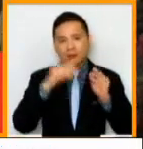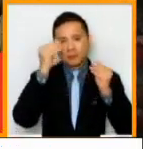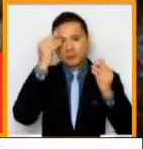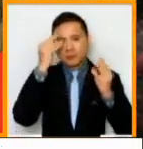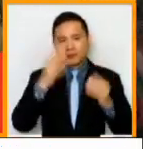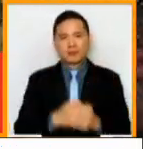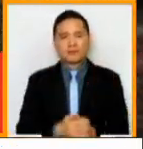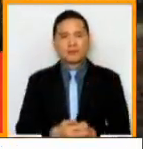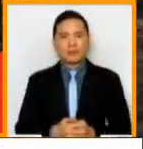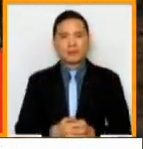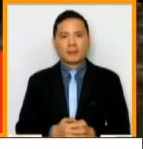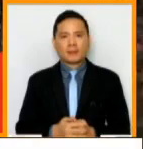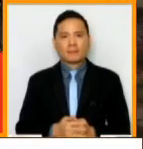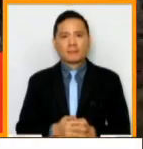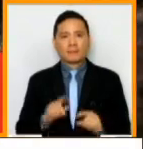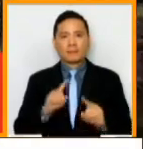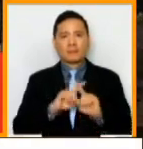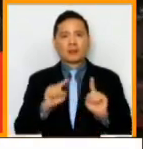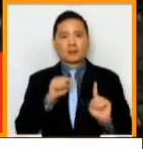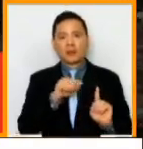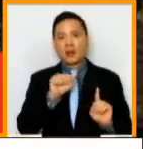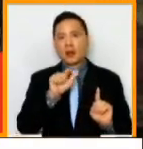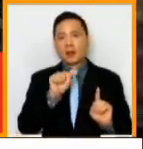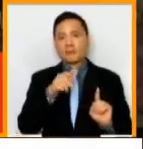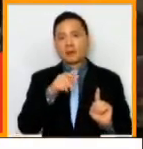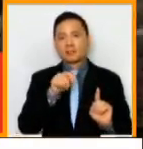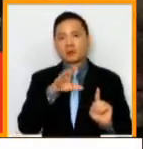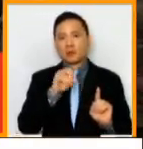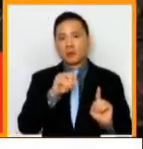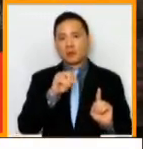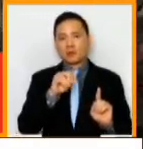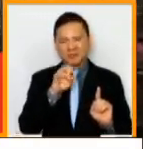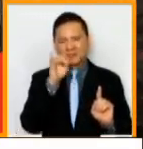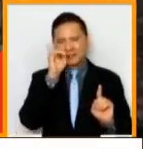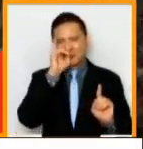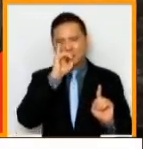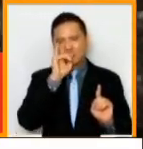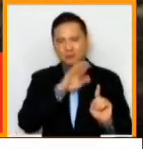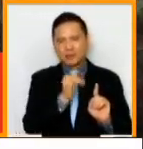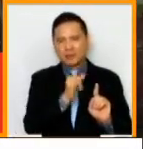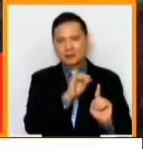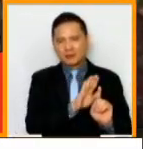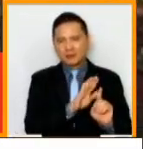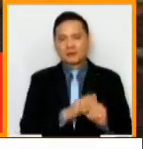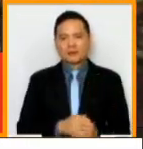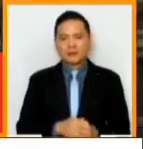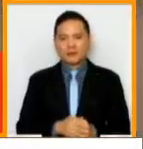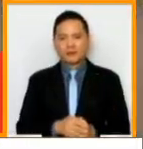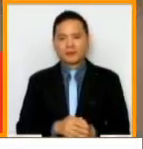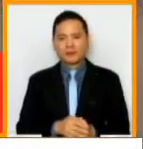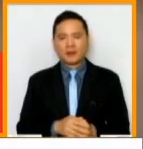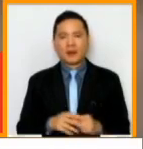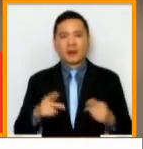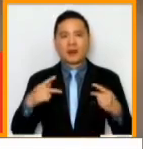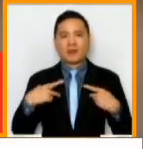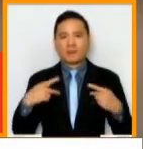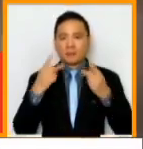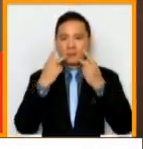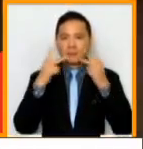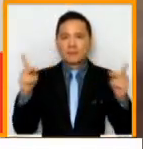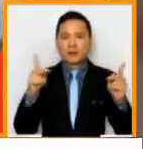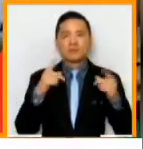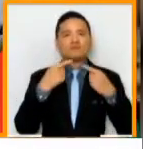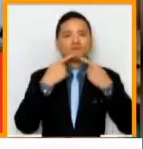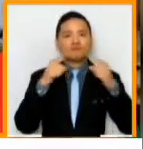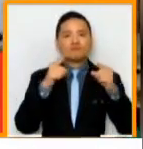liblib na lugar ng Alapasco sa Bataan, Iloilo, iba ang umaalingaungaw mula sa public address system. Kung hindi man si